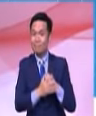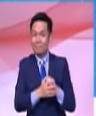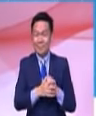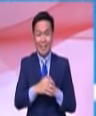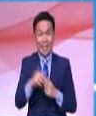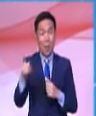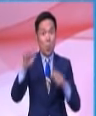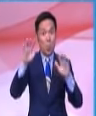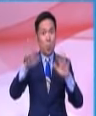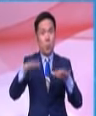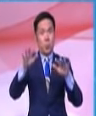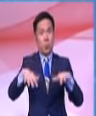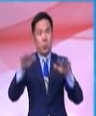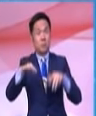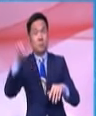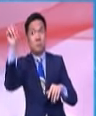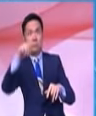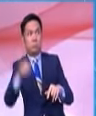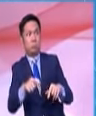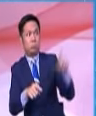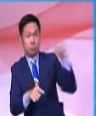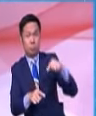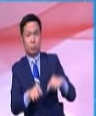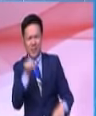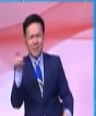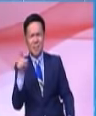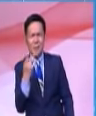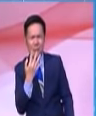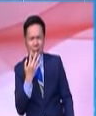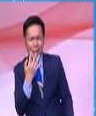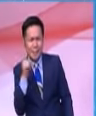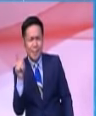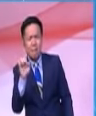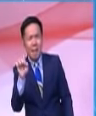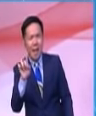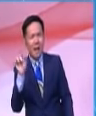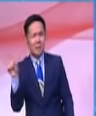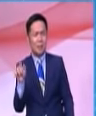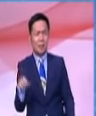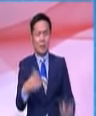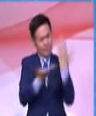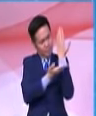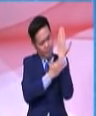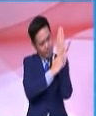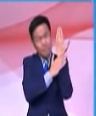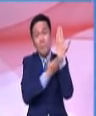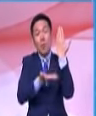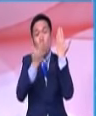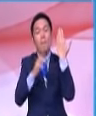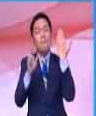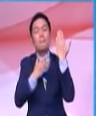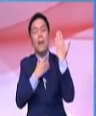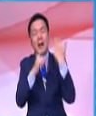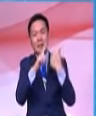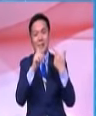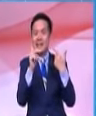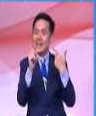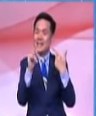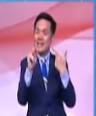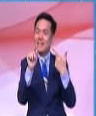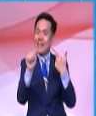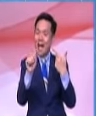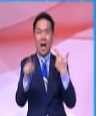Hujan berserta ribut petir di satu dua tempat menumpu di daerah Hulu Perak, Kintah, Kampar,